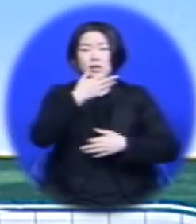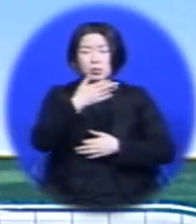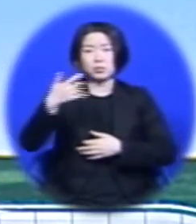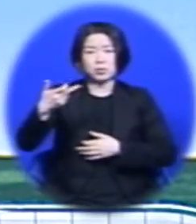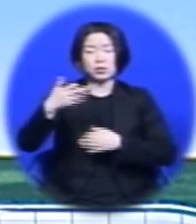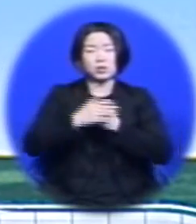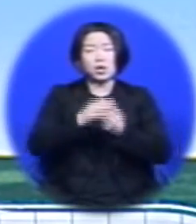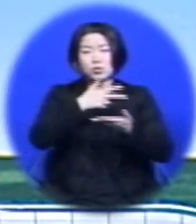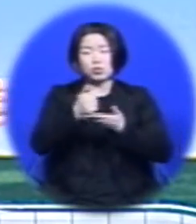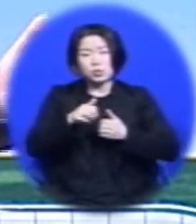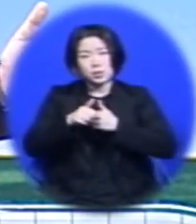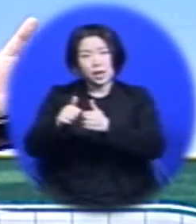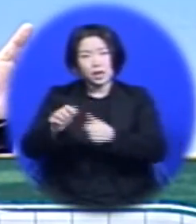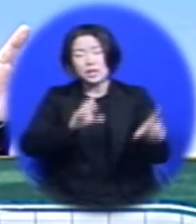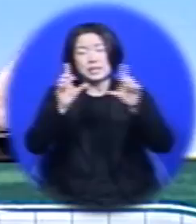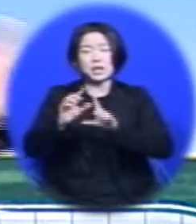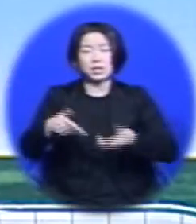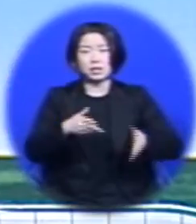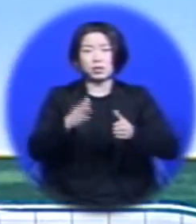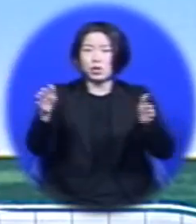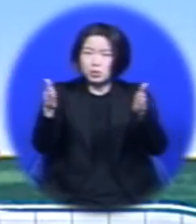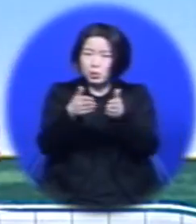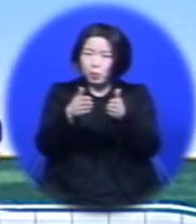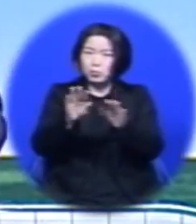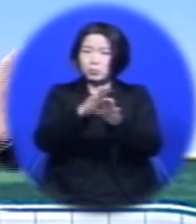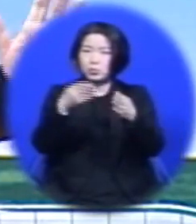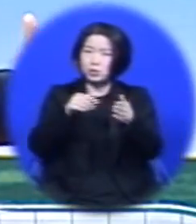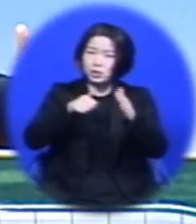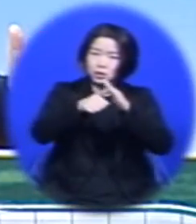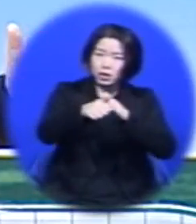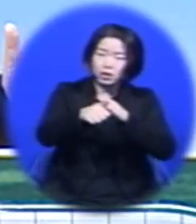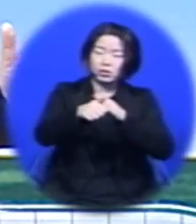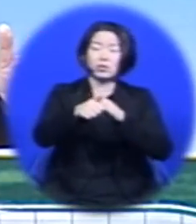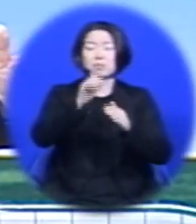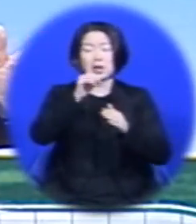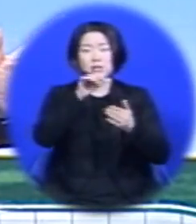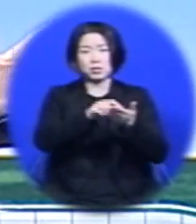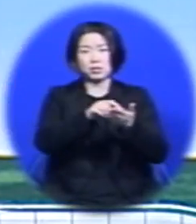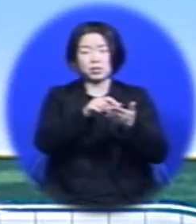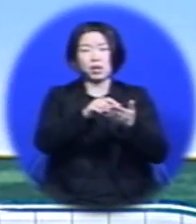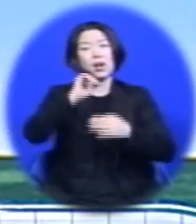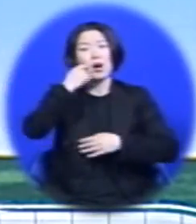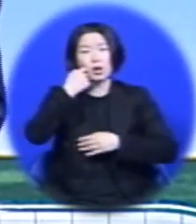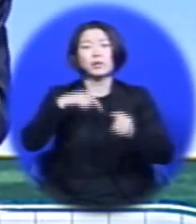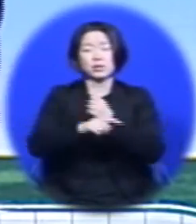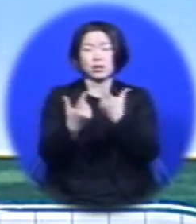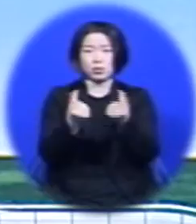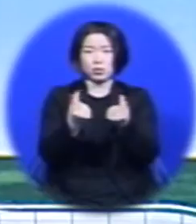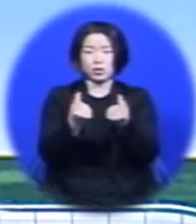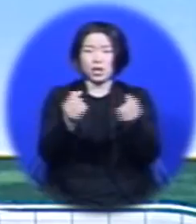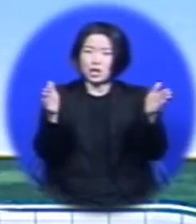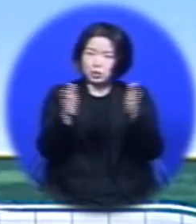삶을 좁은 문으로 들어가는 삶이 라고 말씀하셨는데 어렵다 는 뜻이죠 좁은 문으로 들어가는 거